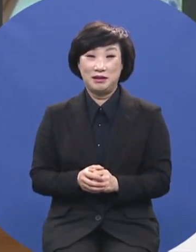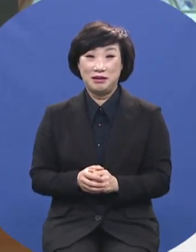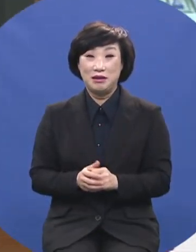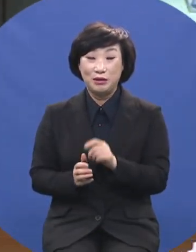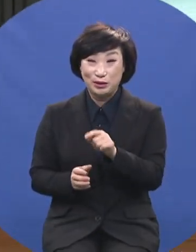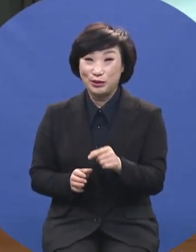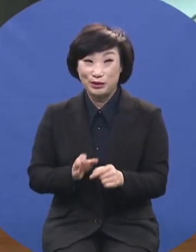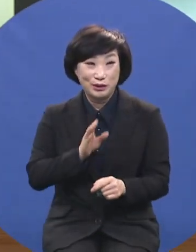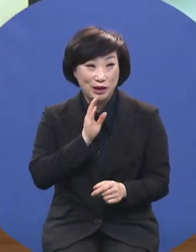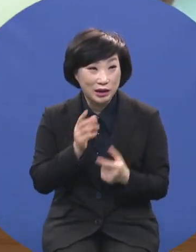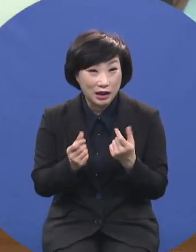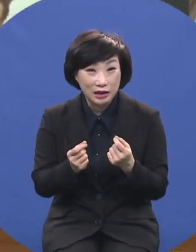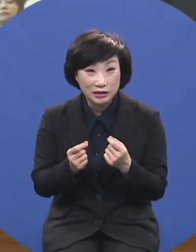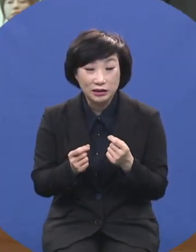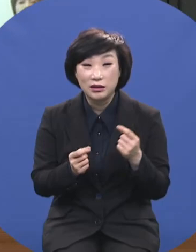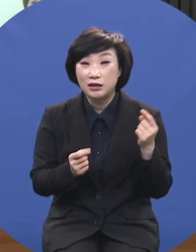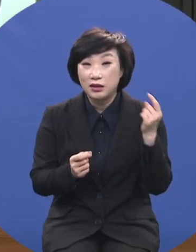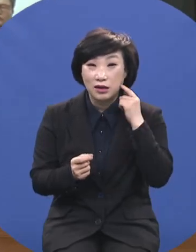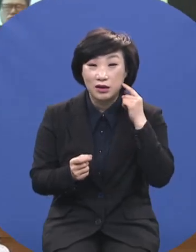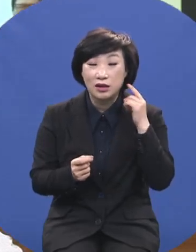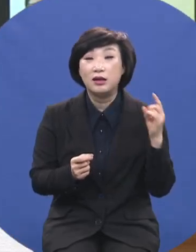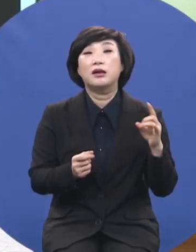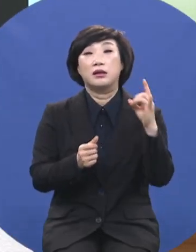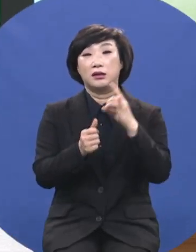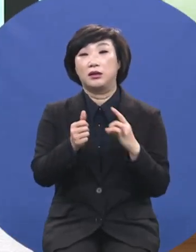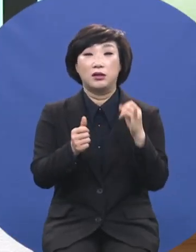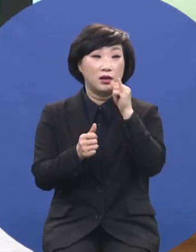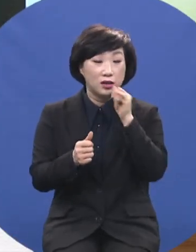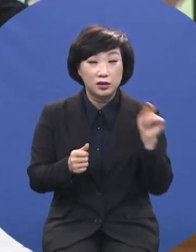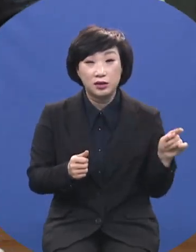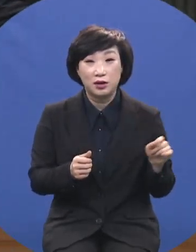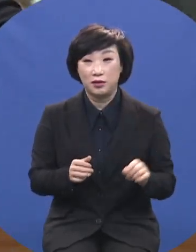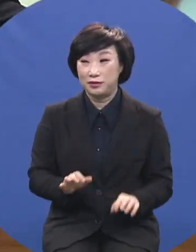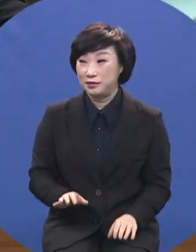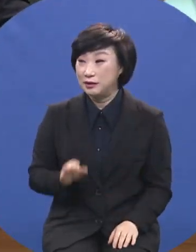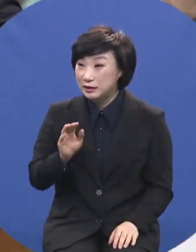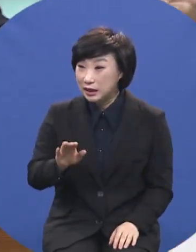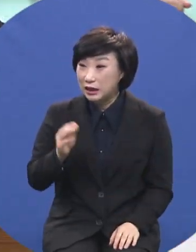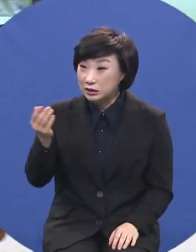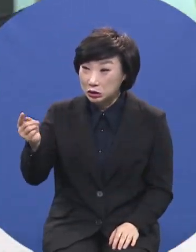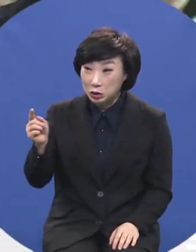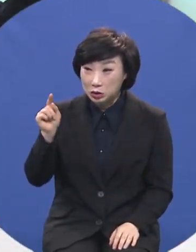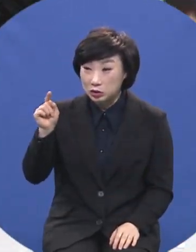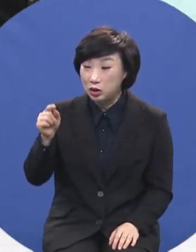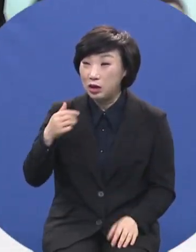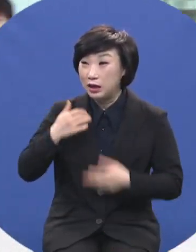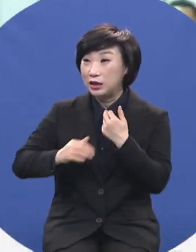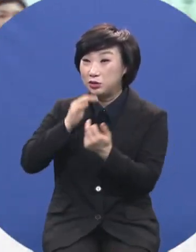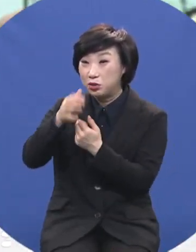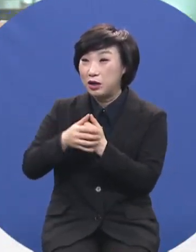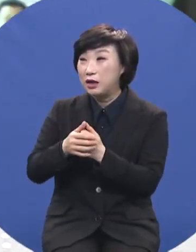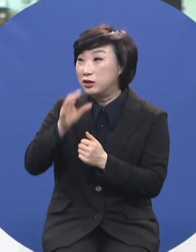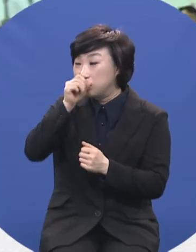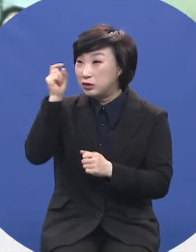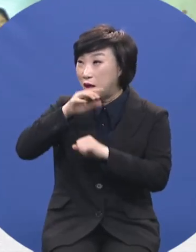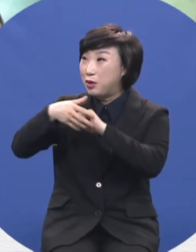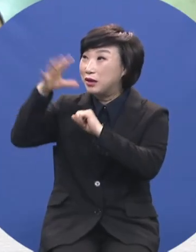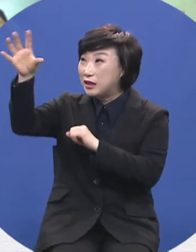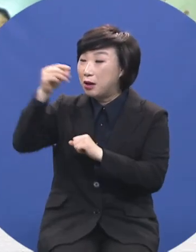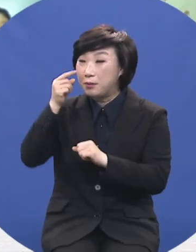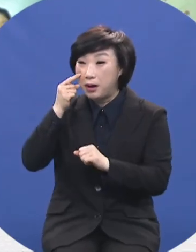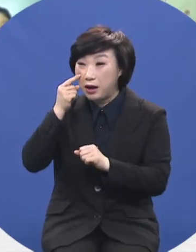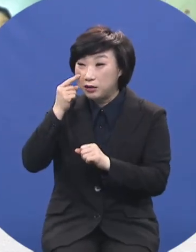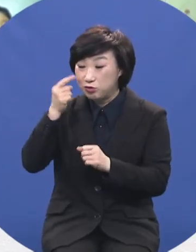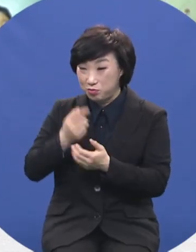사실 같은 거짓말을 놓고 딜을 하는 거예요. 너는 먹으면 네가 눈이 밝아져. 하나님